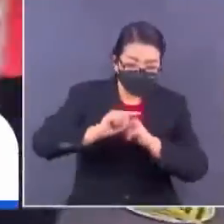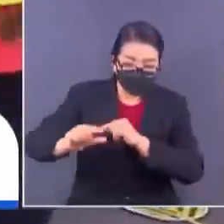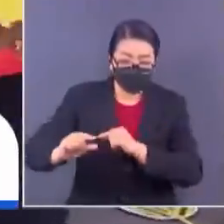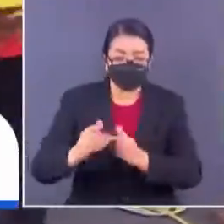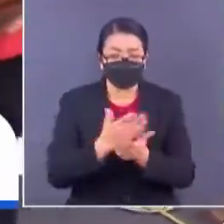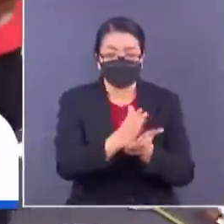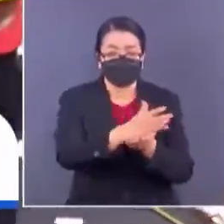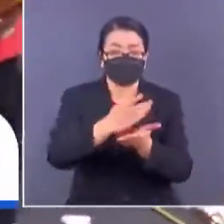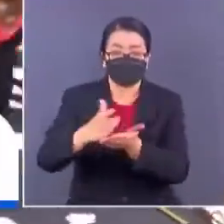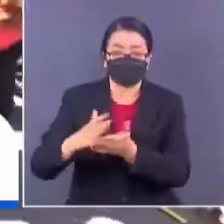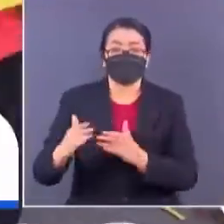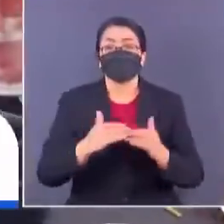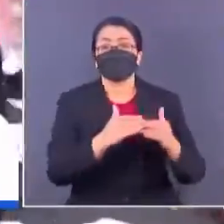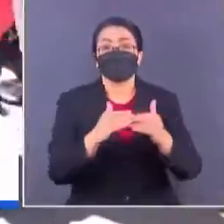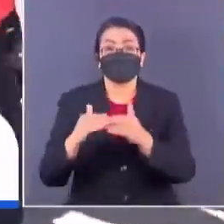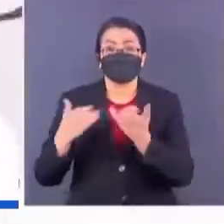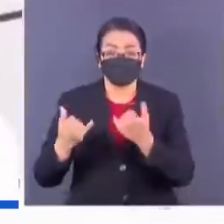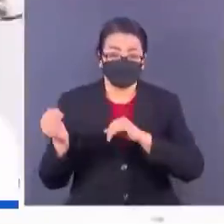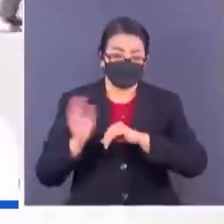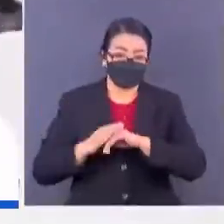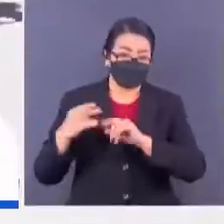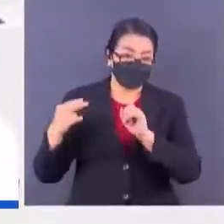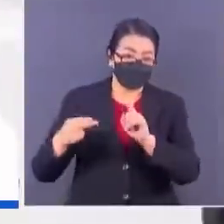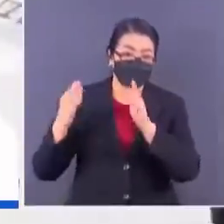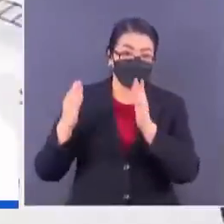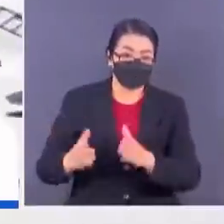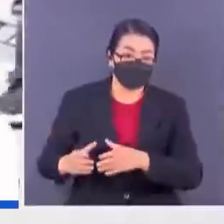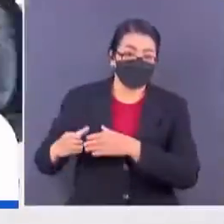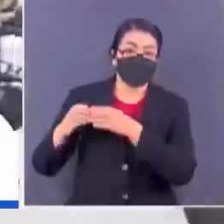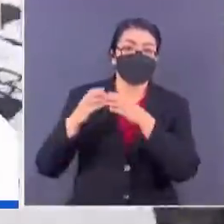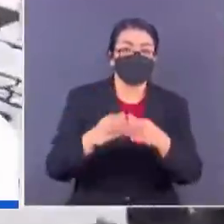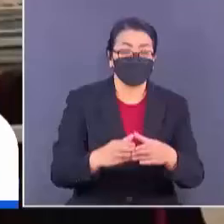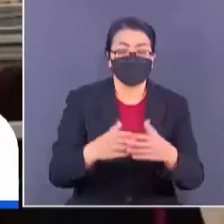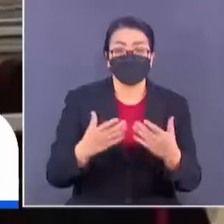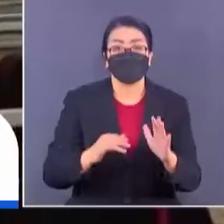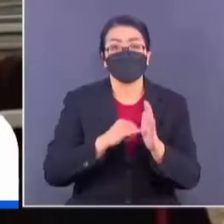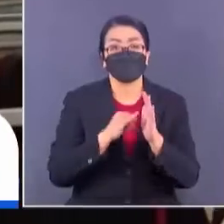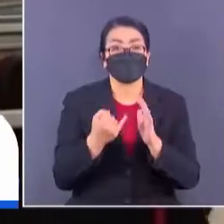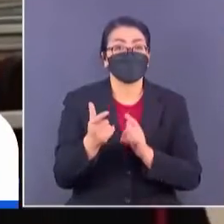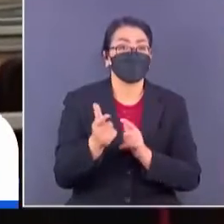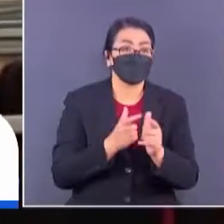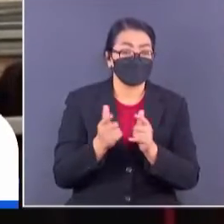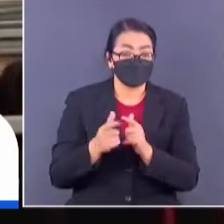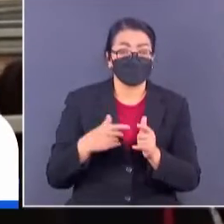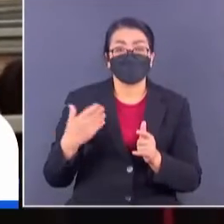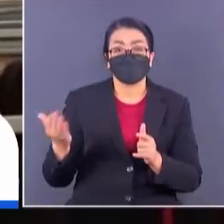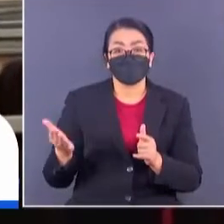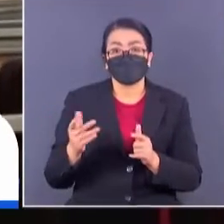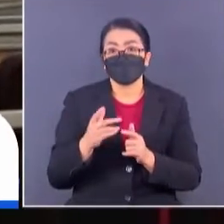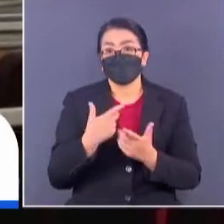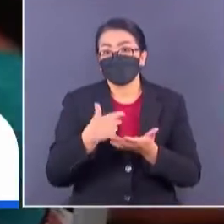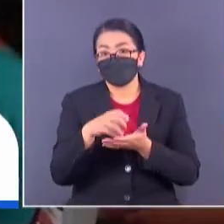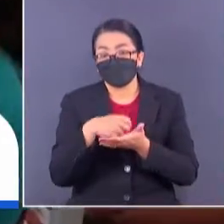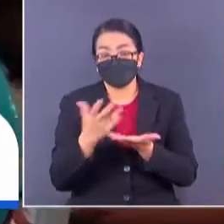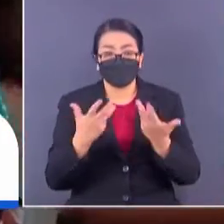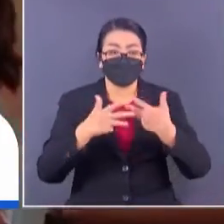ค่ะนี่เดี๋ยววันนี้เตรียมสมทบอีกหมื่นคนนะคะขณะที่ทางฝั่งความเคลื่อนไหวในจังหวัดเลยค่ะนายรุ่งศักดิ์ธรรมิยะซึ่